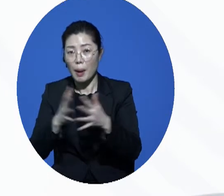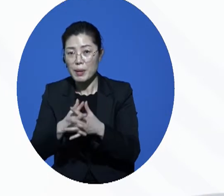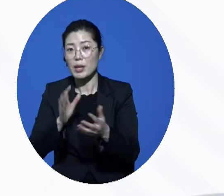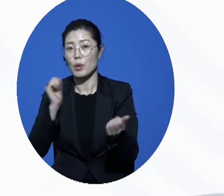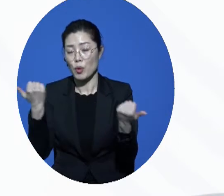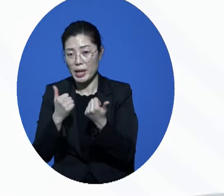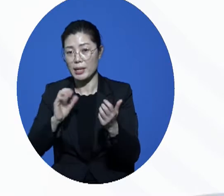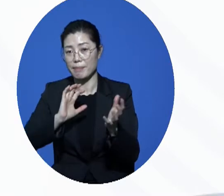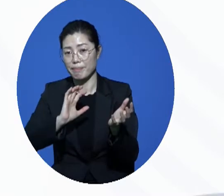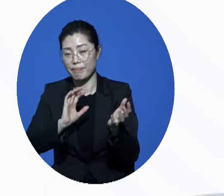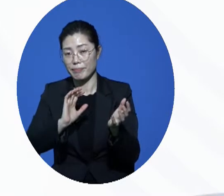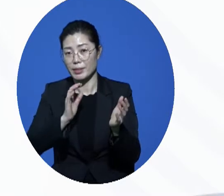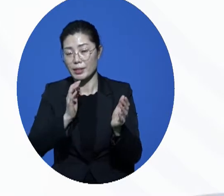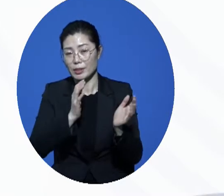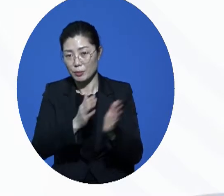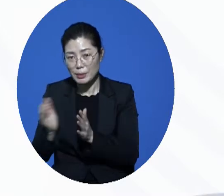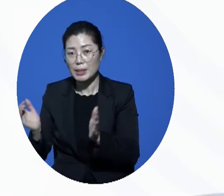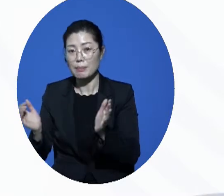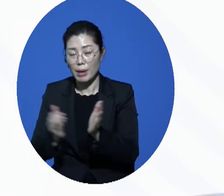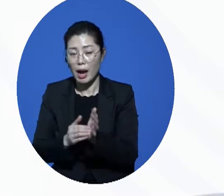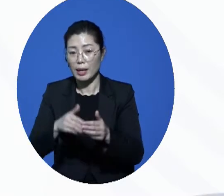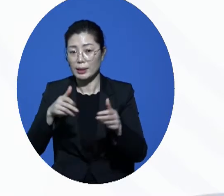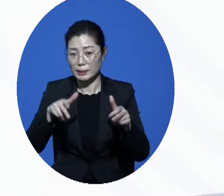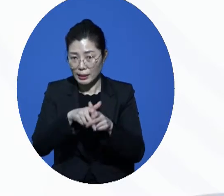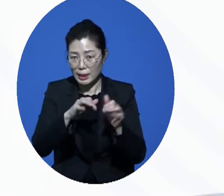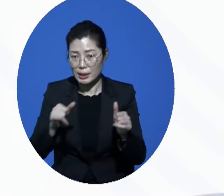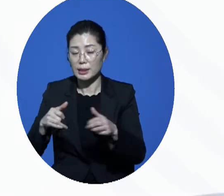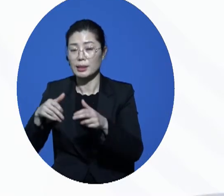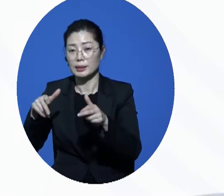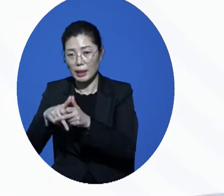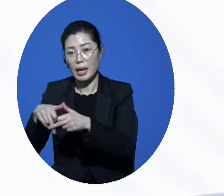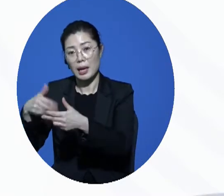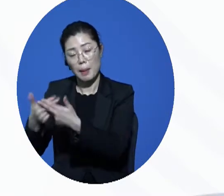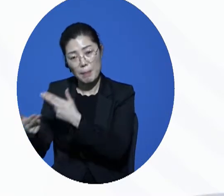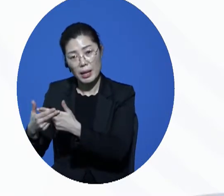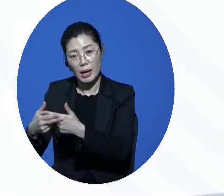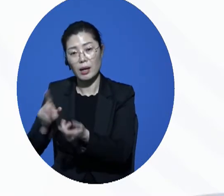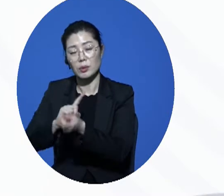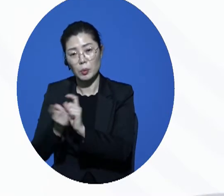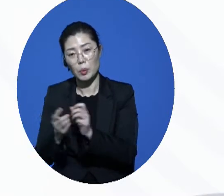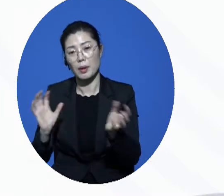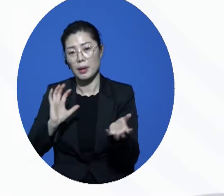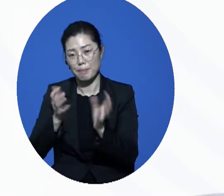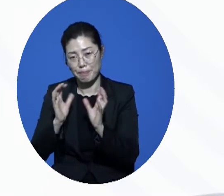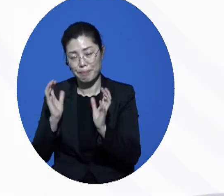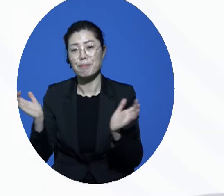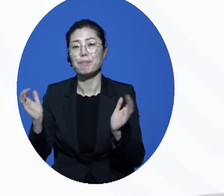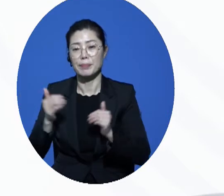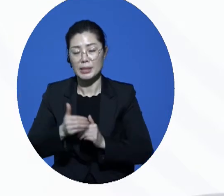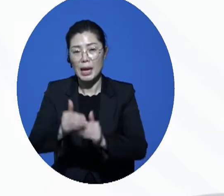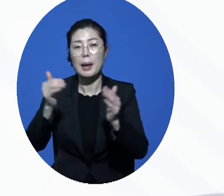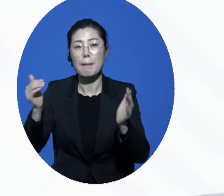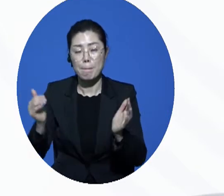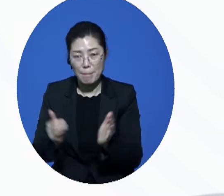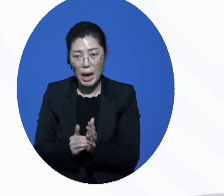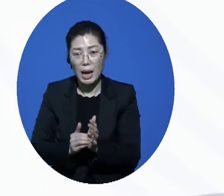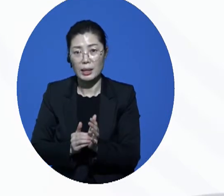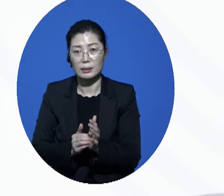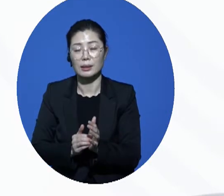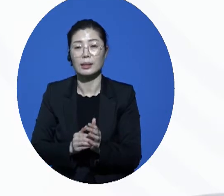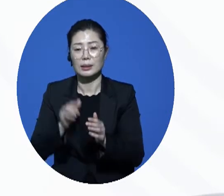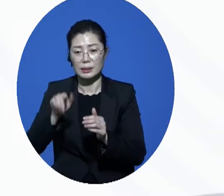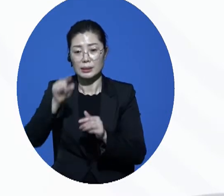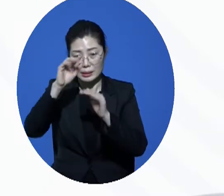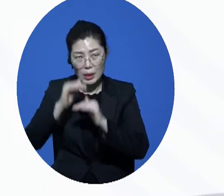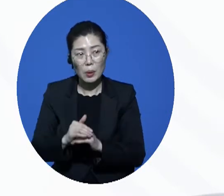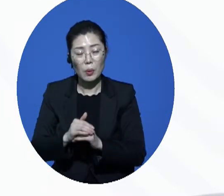마련을 하였습니다. 그래서 장애인과 장애 단체들과 함께 협의를 진행을 하였는데요. 그 내용을 자세히 살펴보면